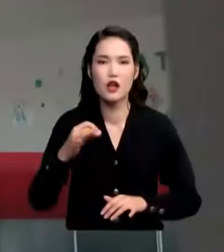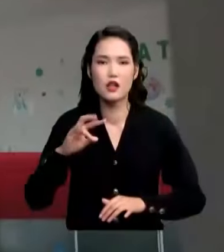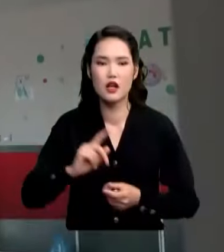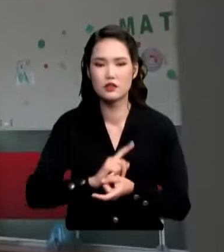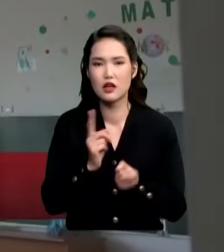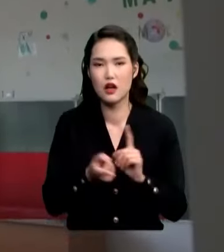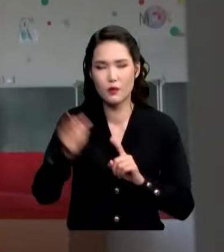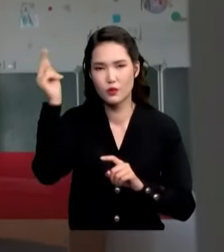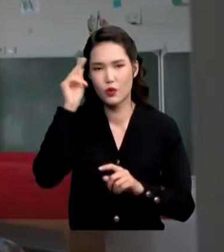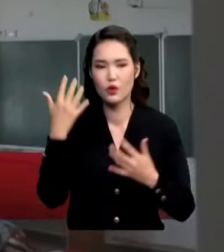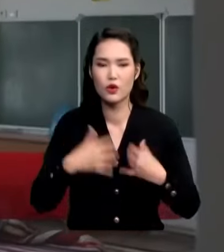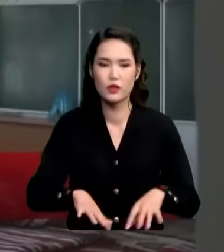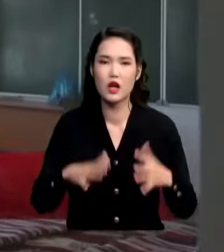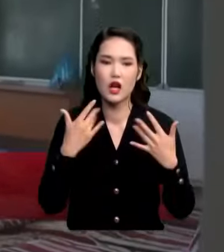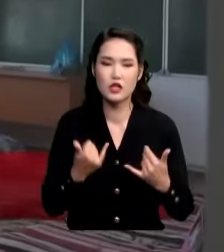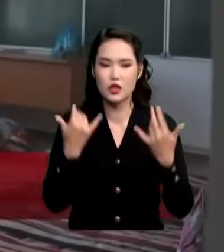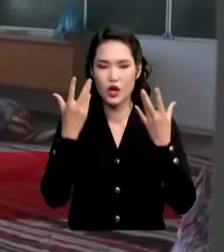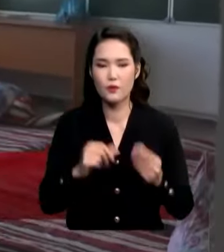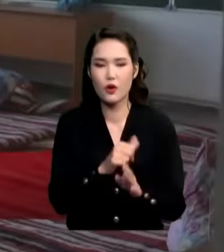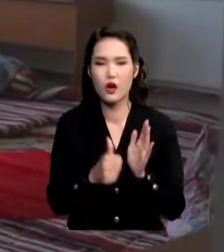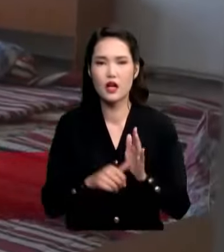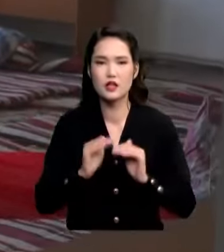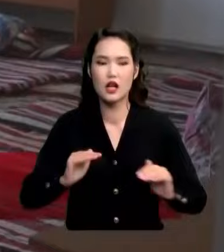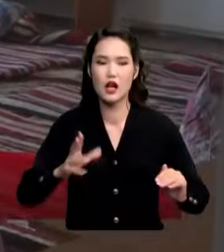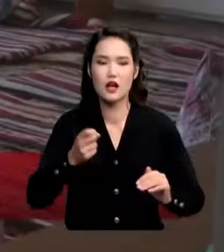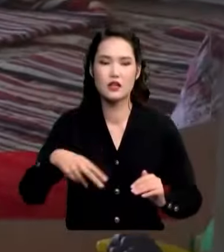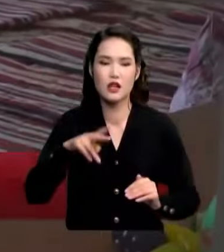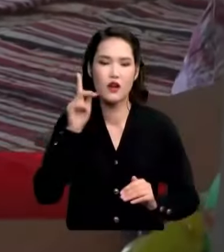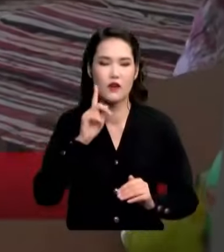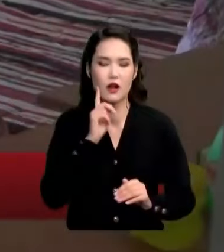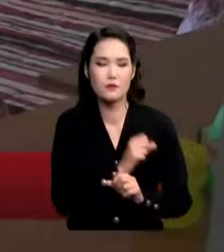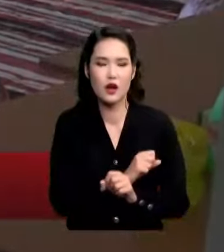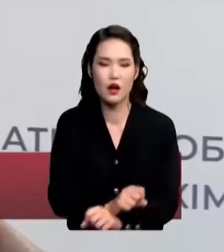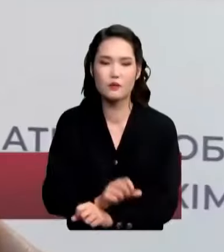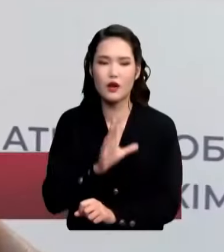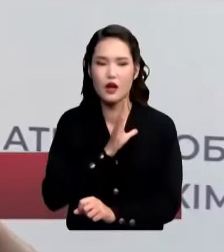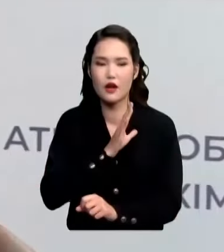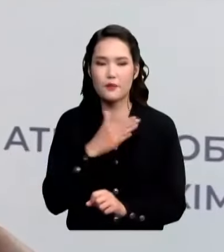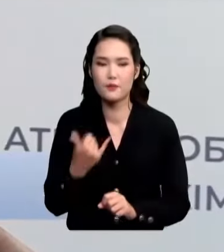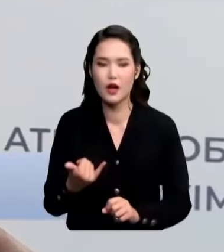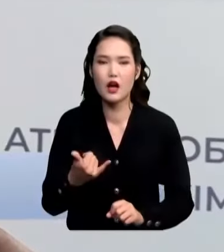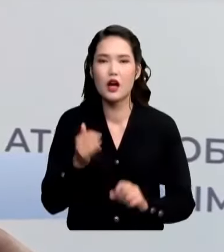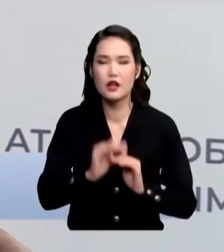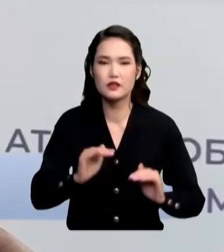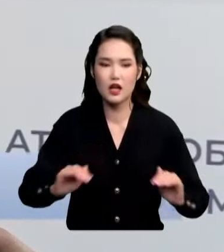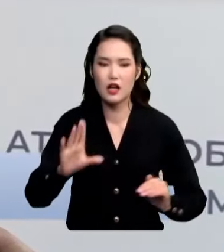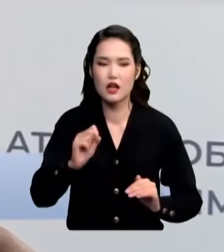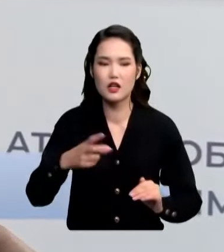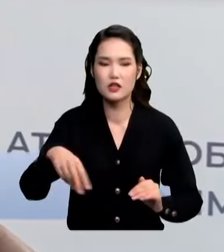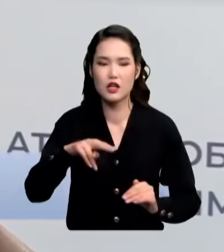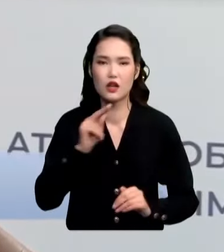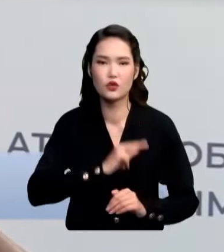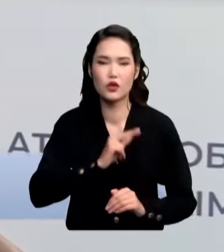алуға жіберілді. Ал бүгіннен бастап 16 балабақша жұмысы уақытша тоқтатылды. 16 балабақшада